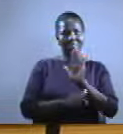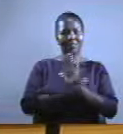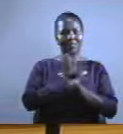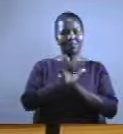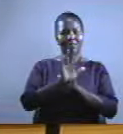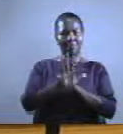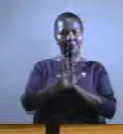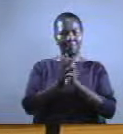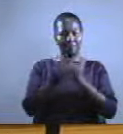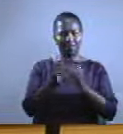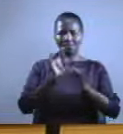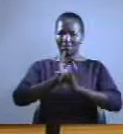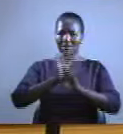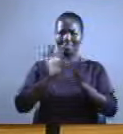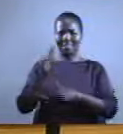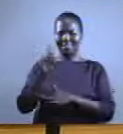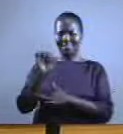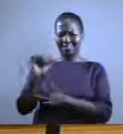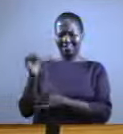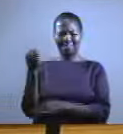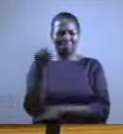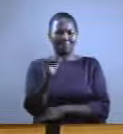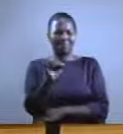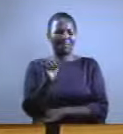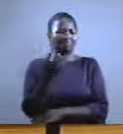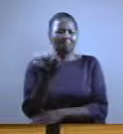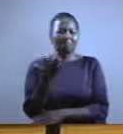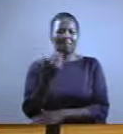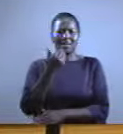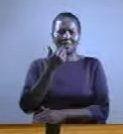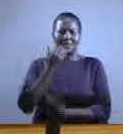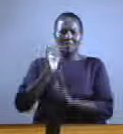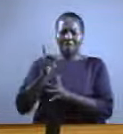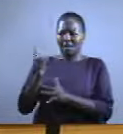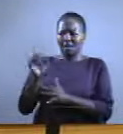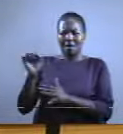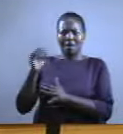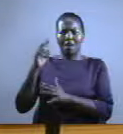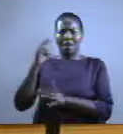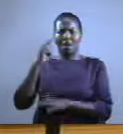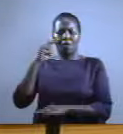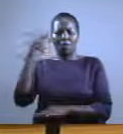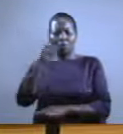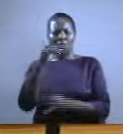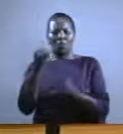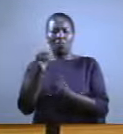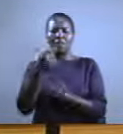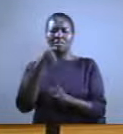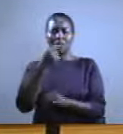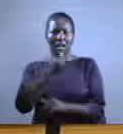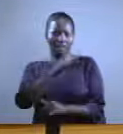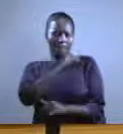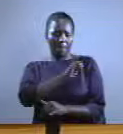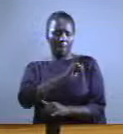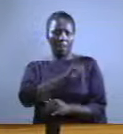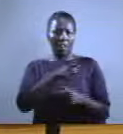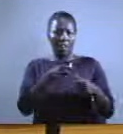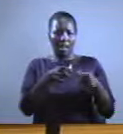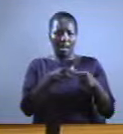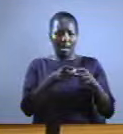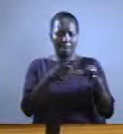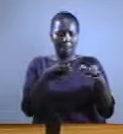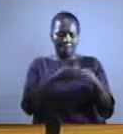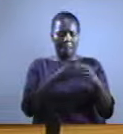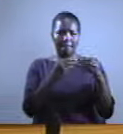is gebaseer op die foutiewe benadering dat mediese hulpskemas met gesondheid verband hou en